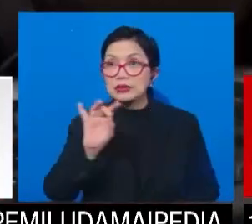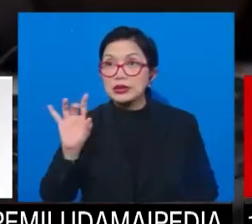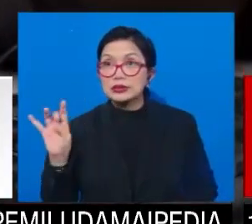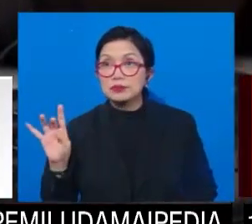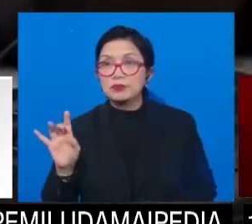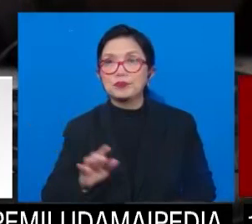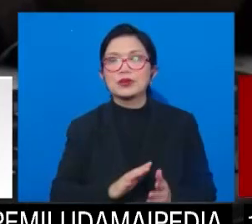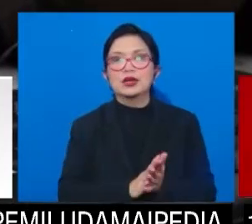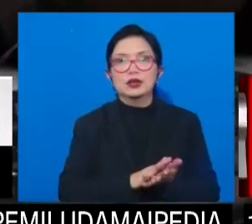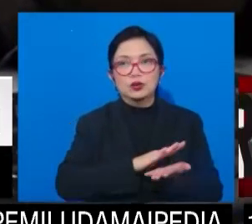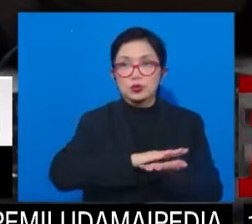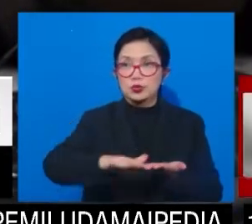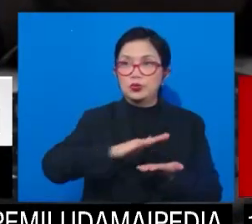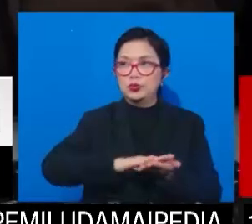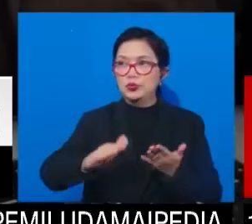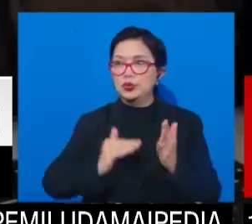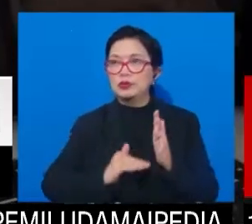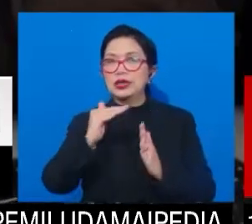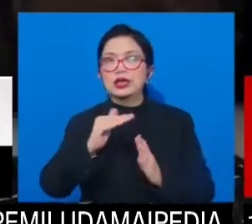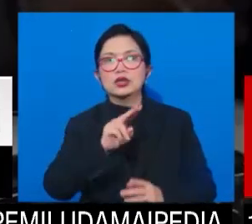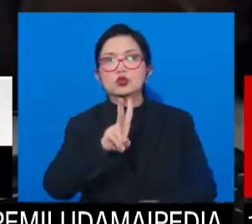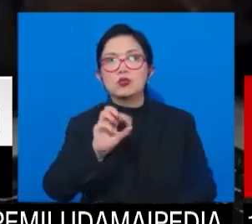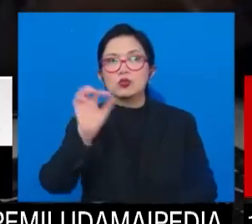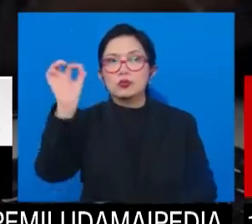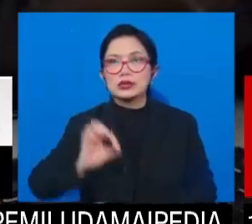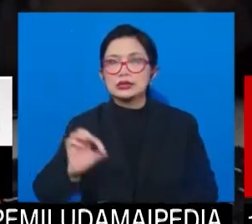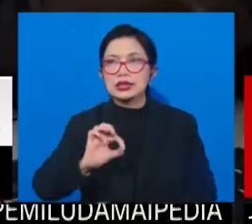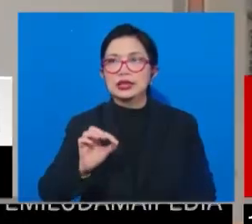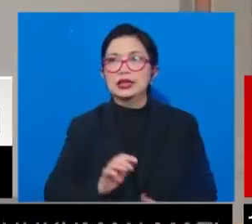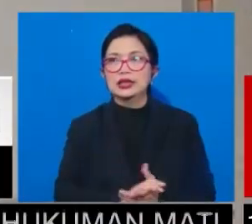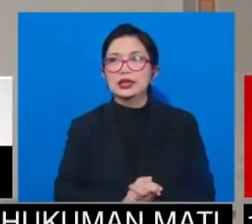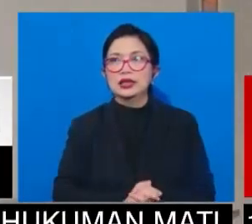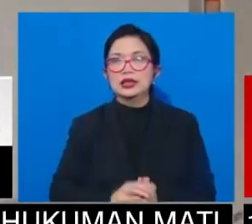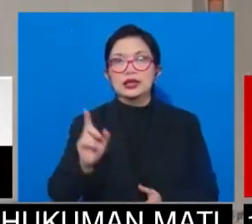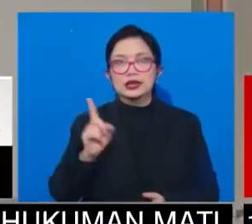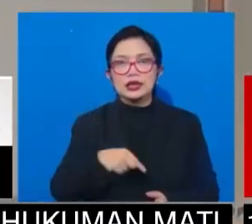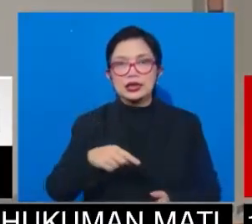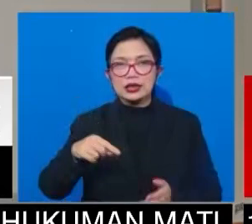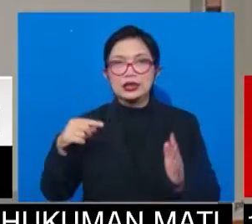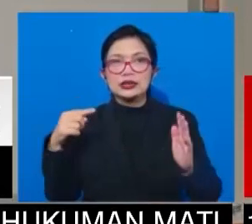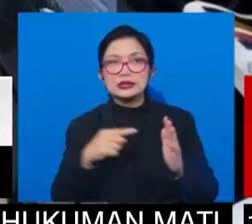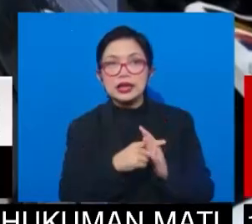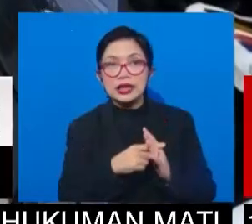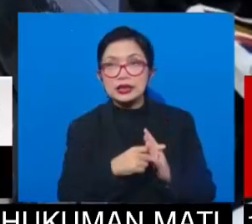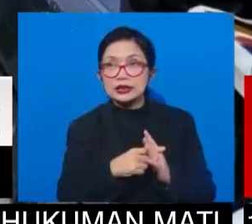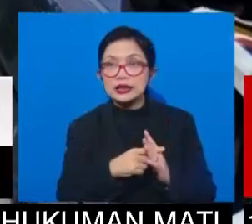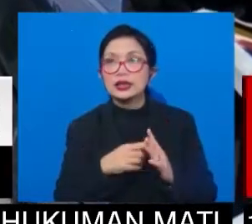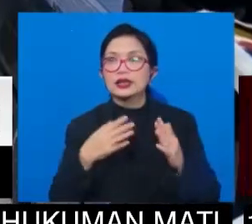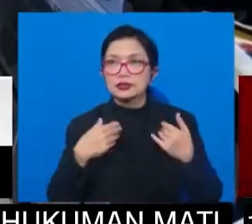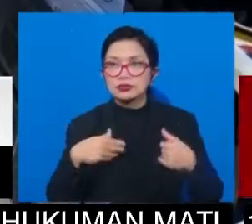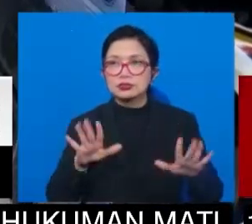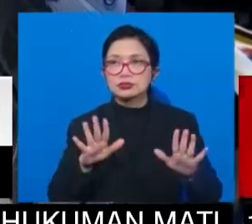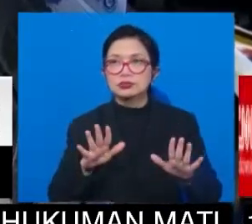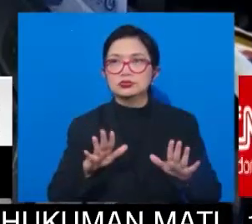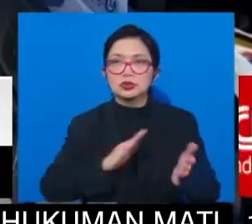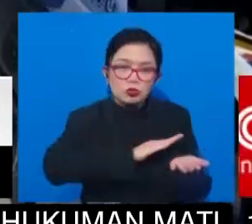kampanye telah meningkat hingga 20%. Pesanan biasanya datang dari caleg maupun tim sukses partai politik. Salah satu pemilik